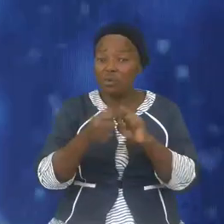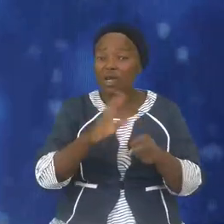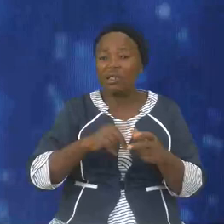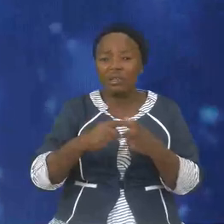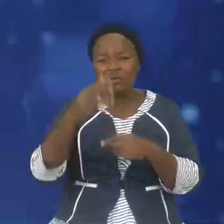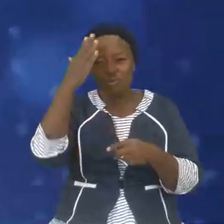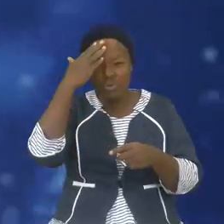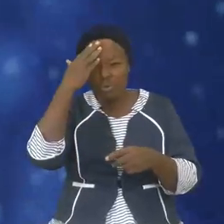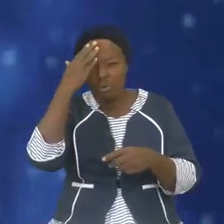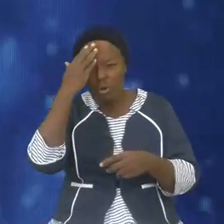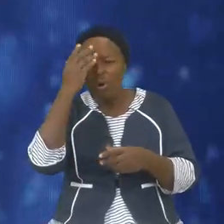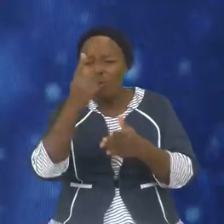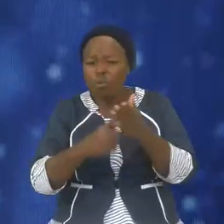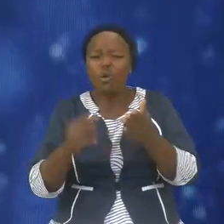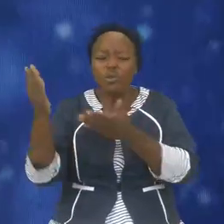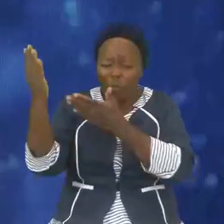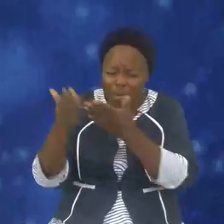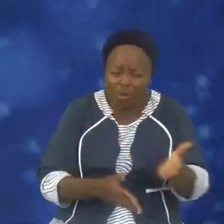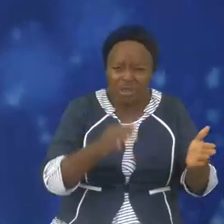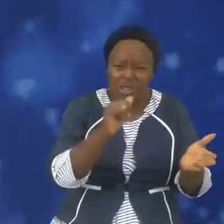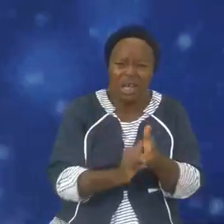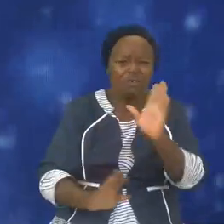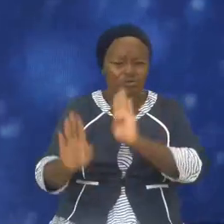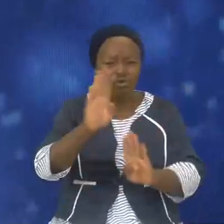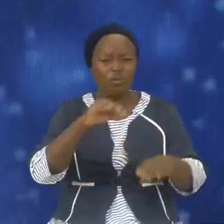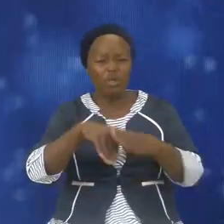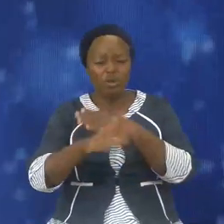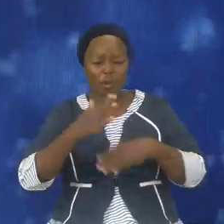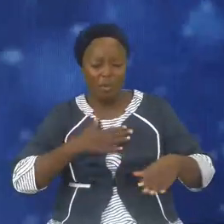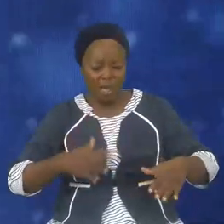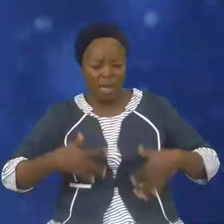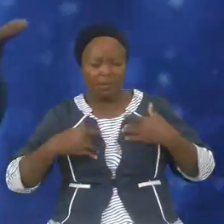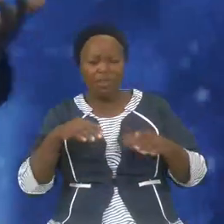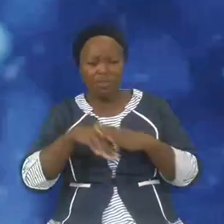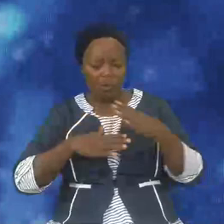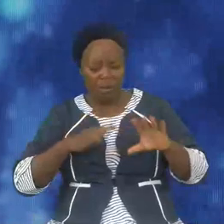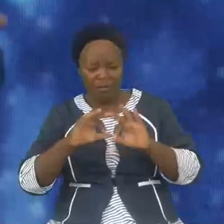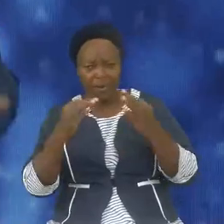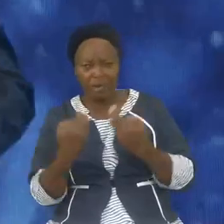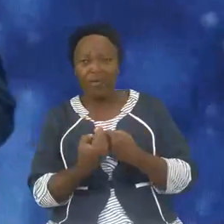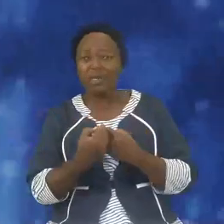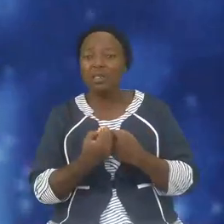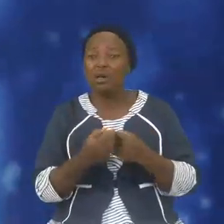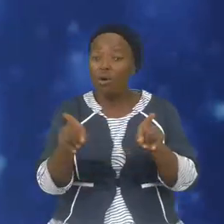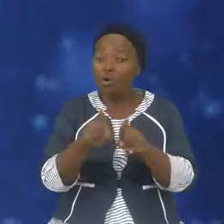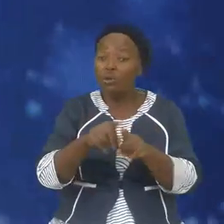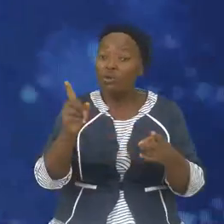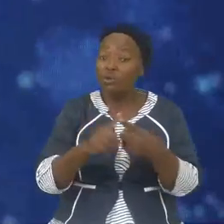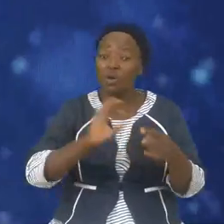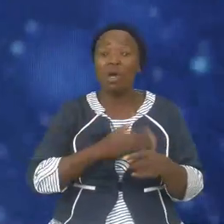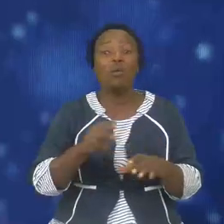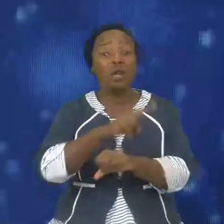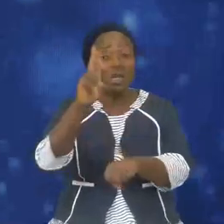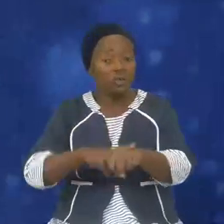votre problème, vous reconnaissez que ce qui a causé le problème dans votre vie, dans votre famille, même dans